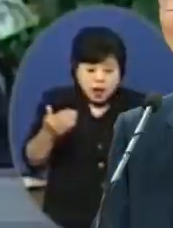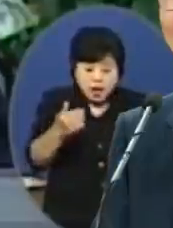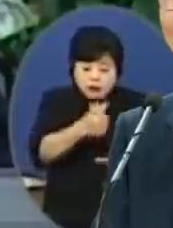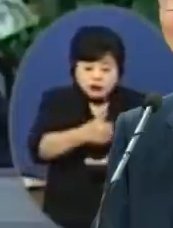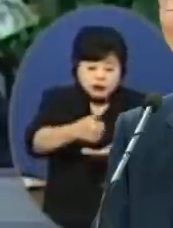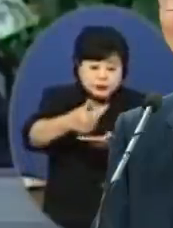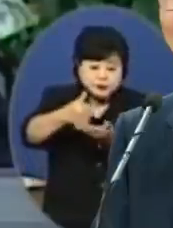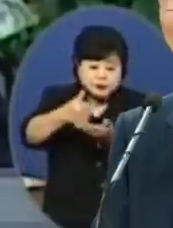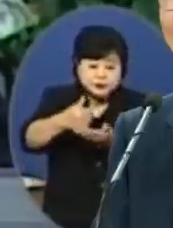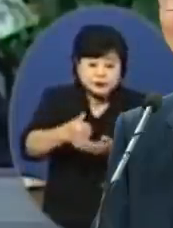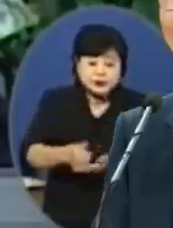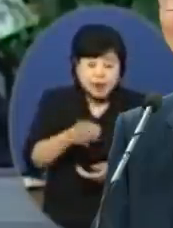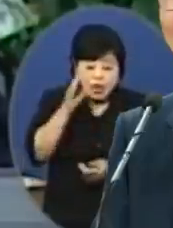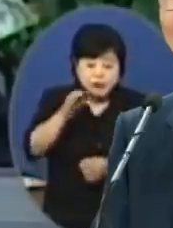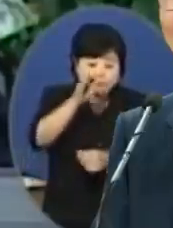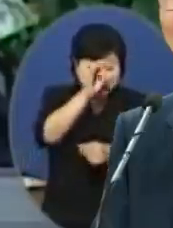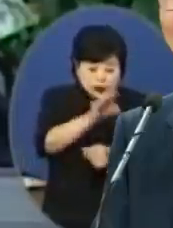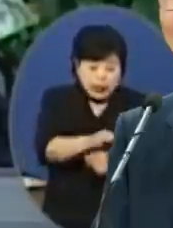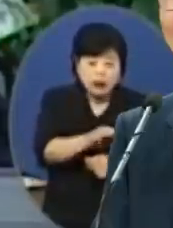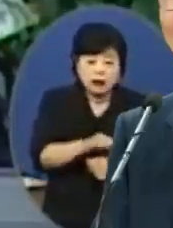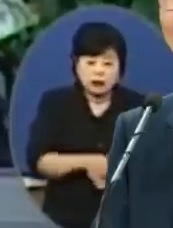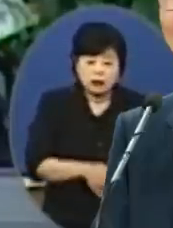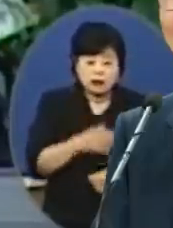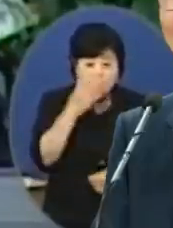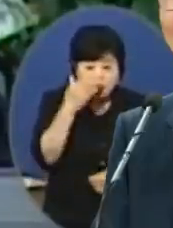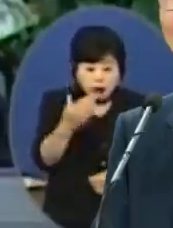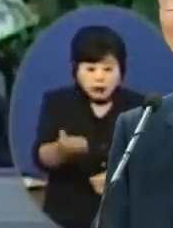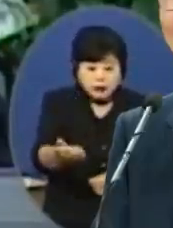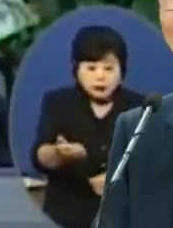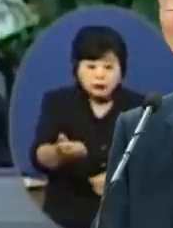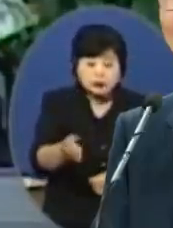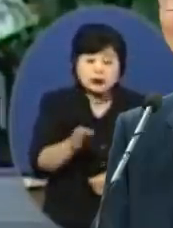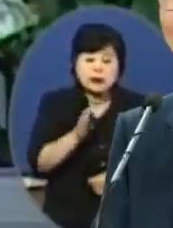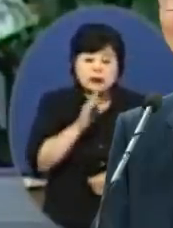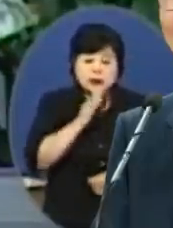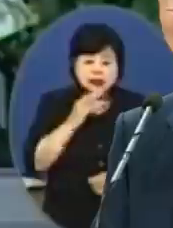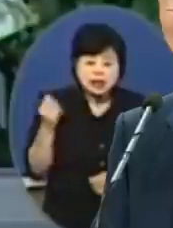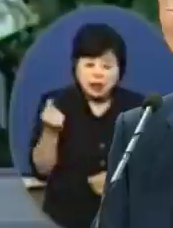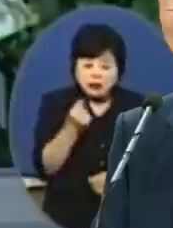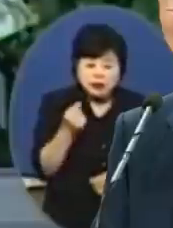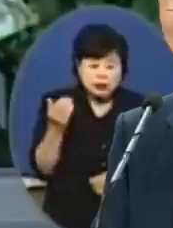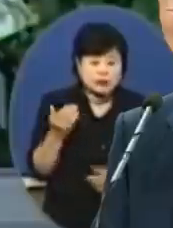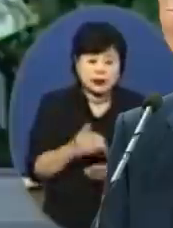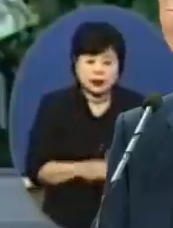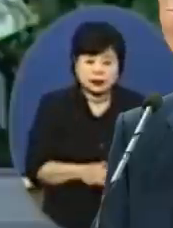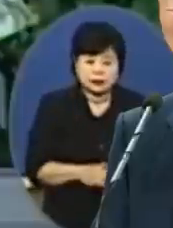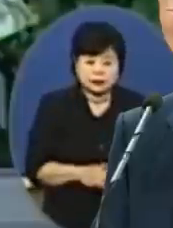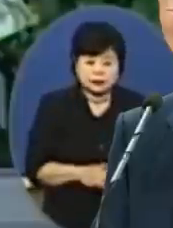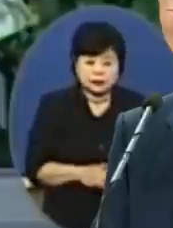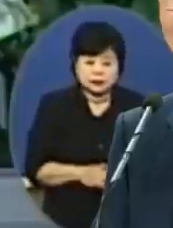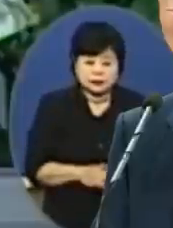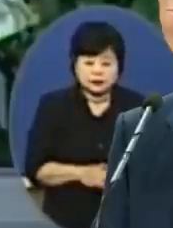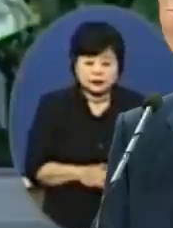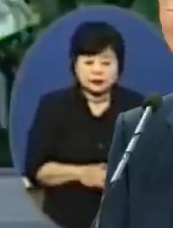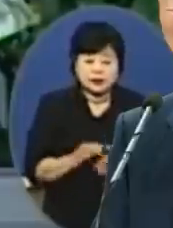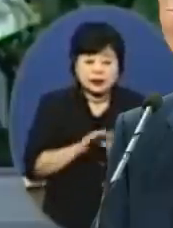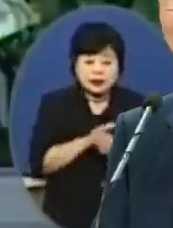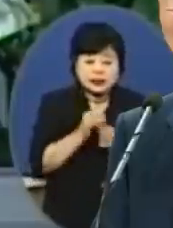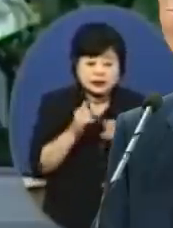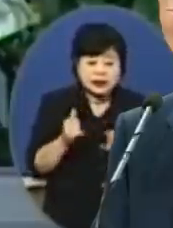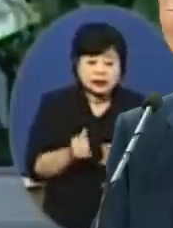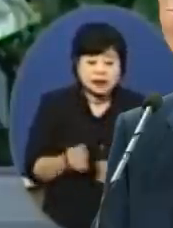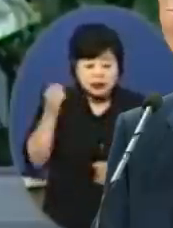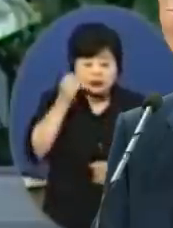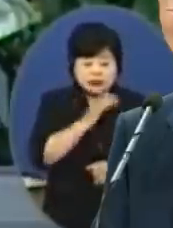주님이 값주고 사놓은 것을 여러분이 마땅히 취해야 될 것이겠습니다. 사랑하는 자여,